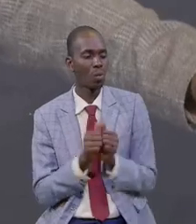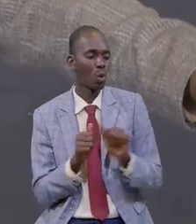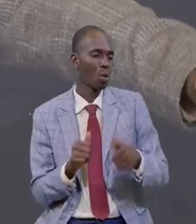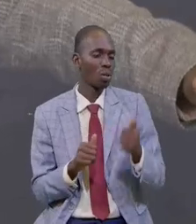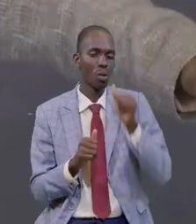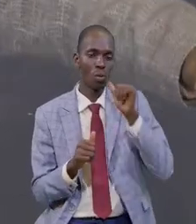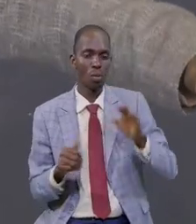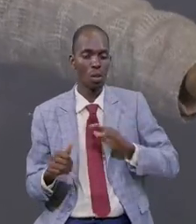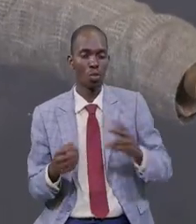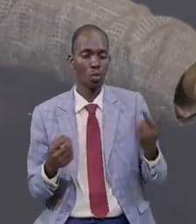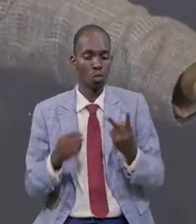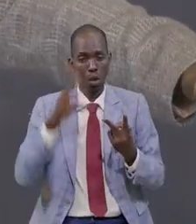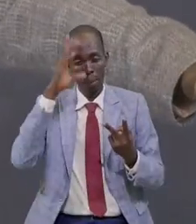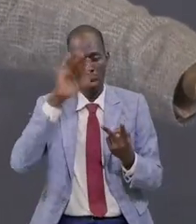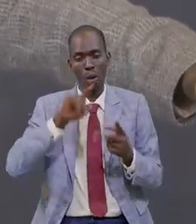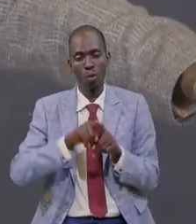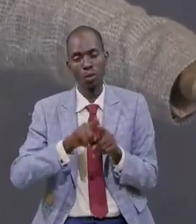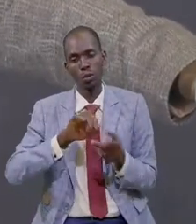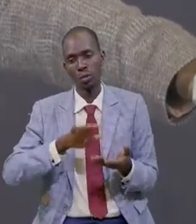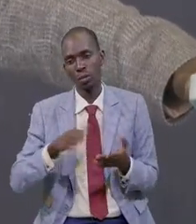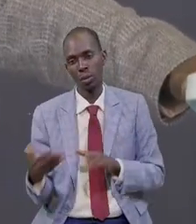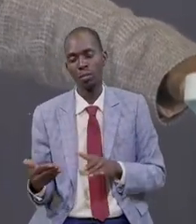celui qui gagne le pain dans la famemille